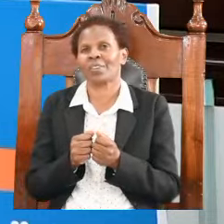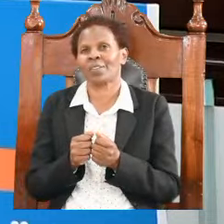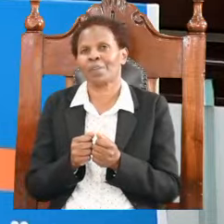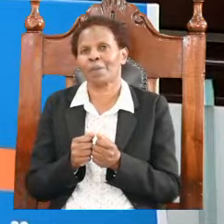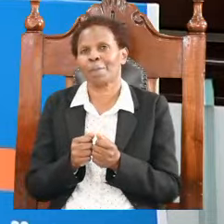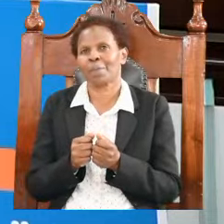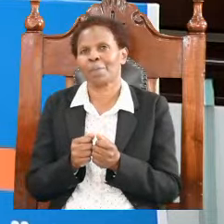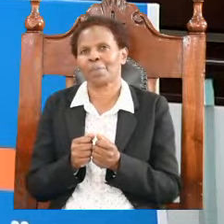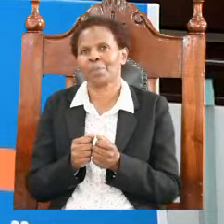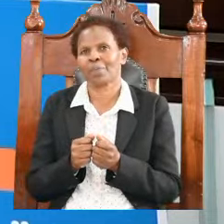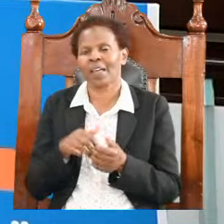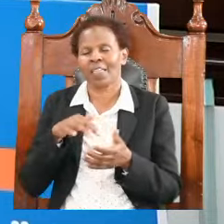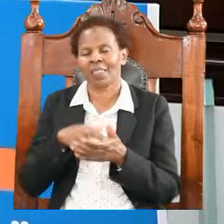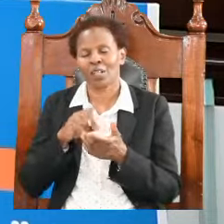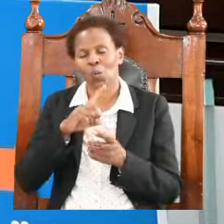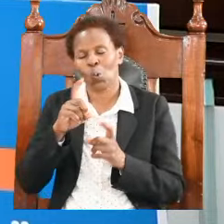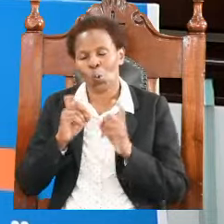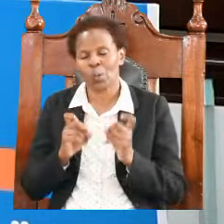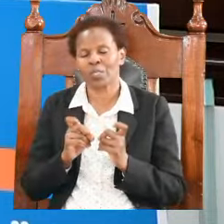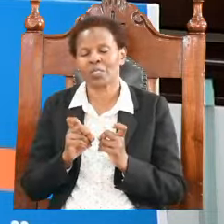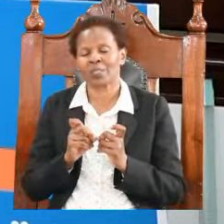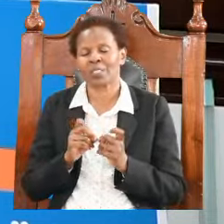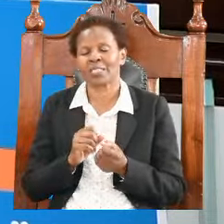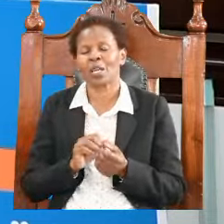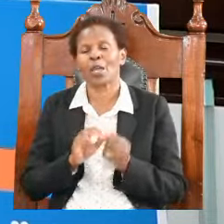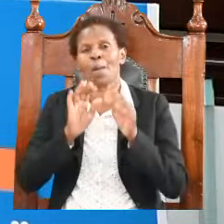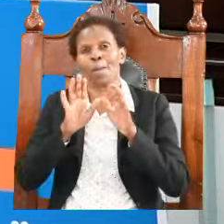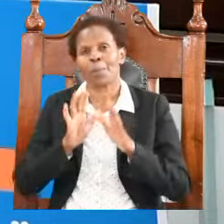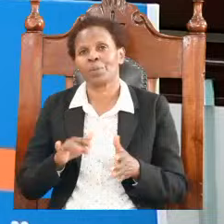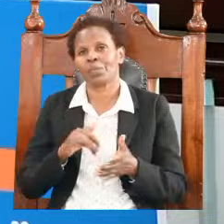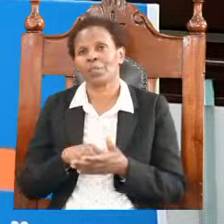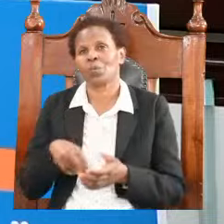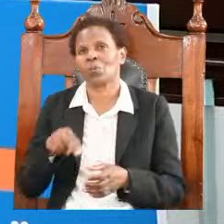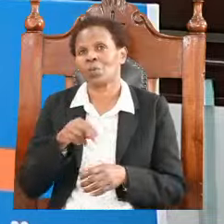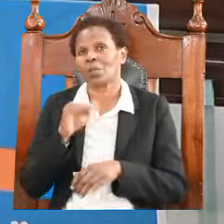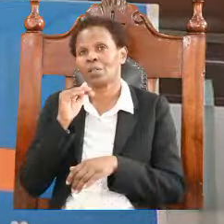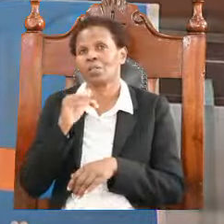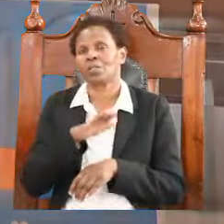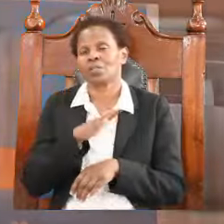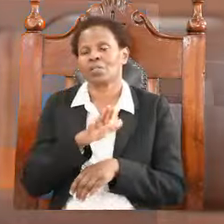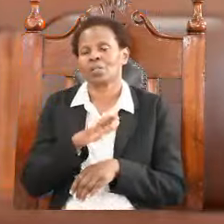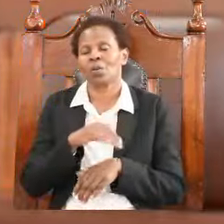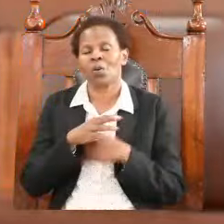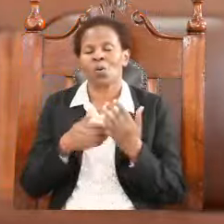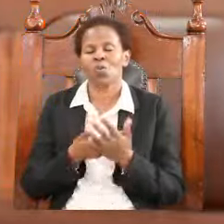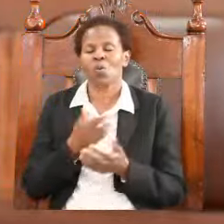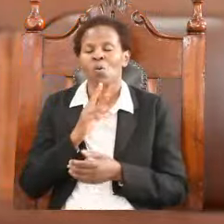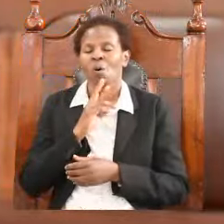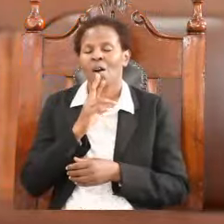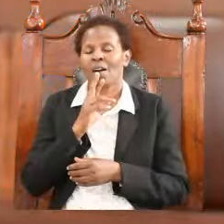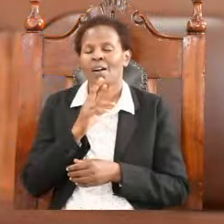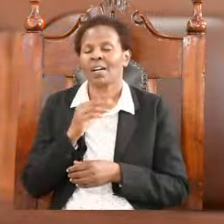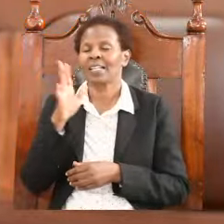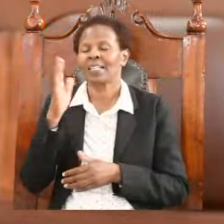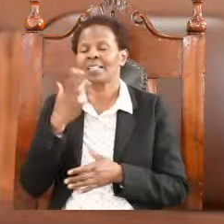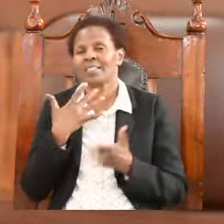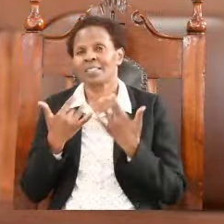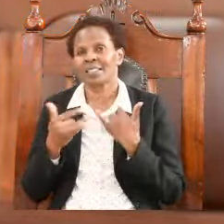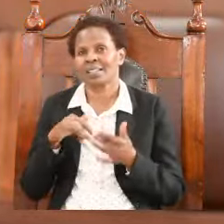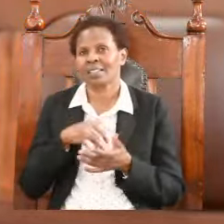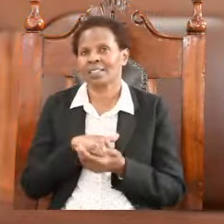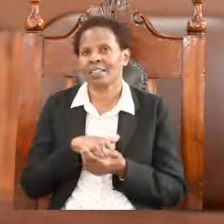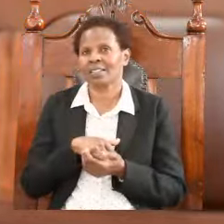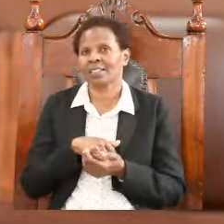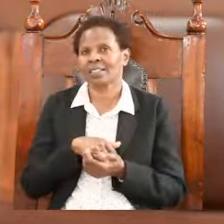know kiuria kiu ni kiuria kimwe twagiriirwo ni kwiyuria tondu haria hothe turi Ngai ni eriragiria ati